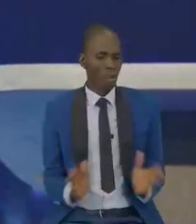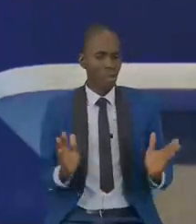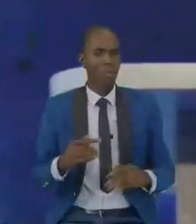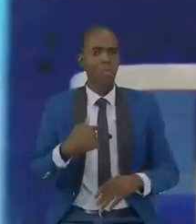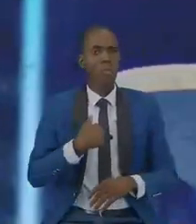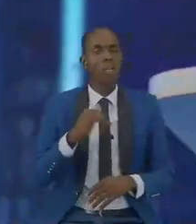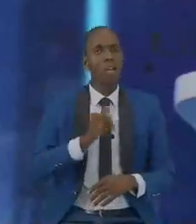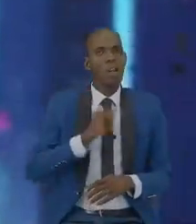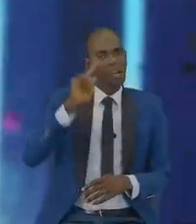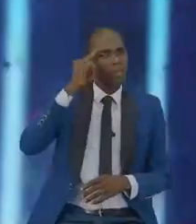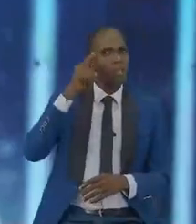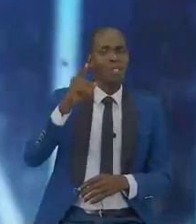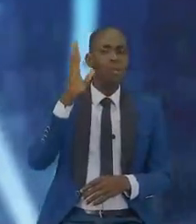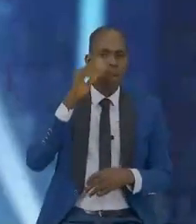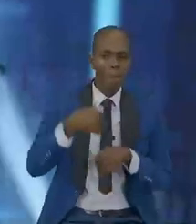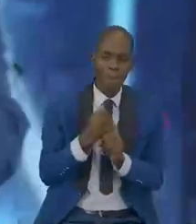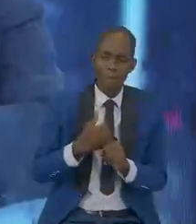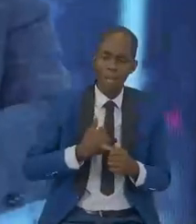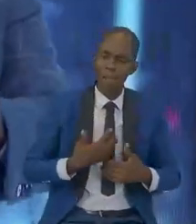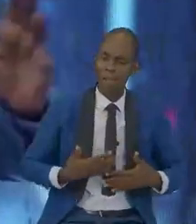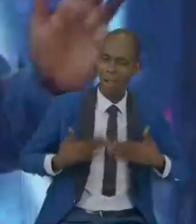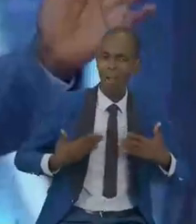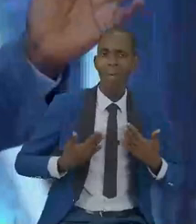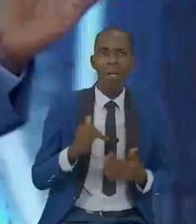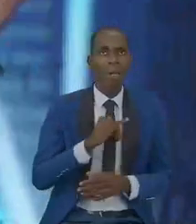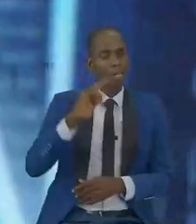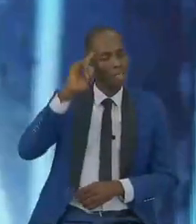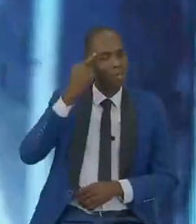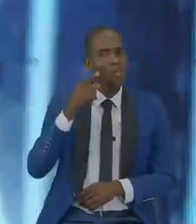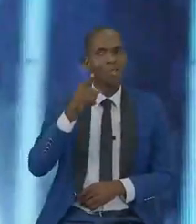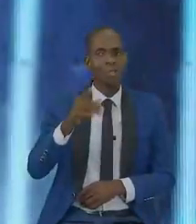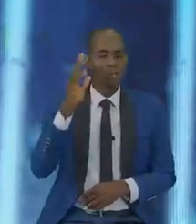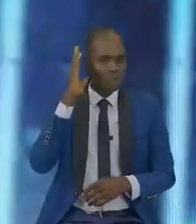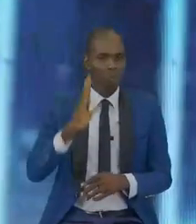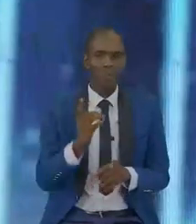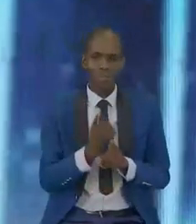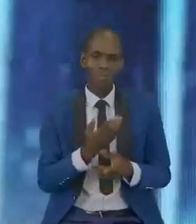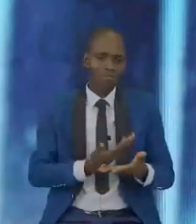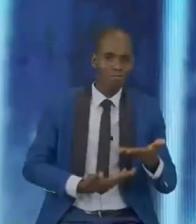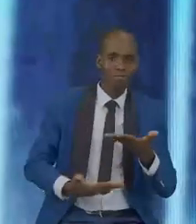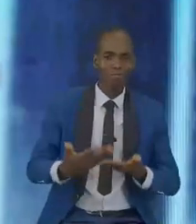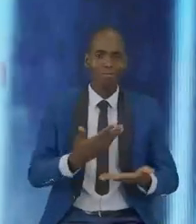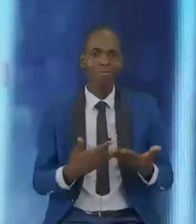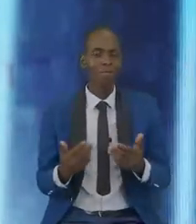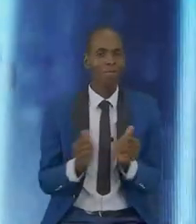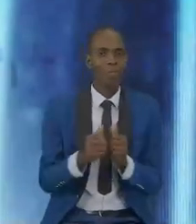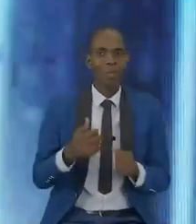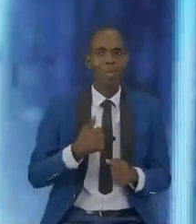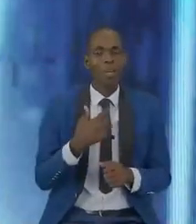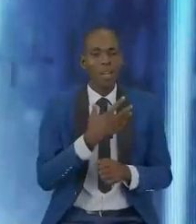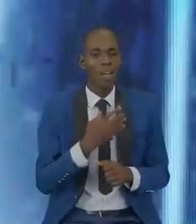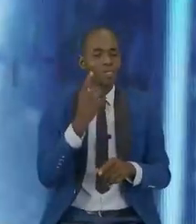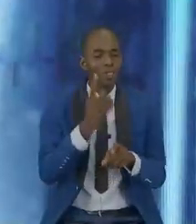dirait ceci, je croyais qu'il motivera, je croyais qu'il